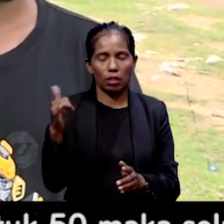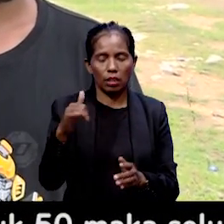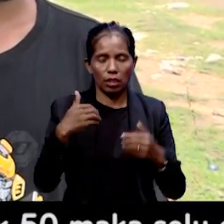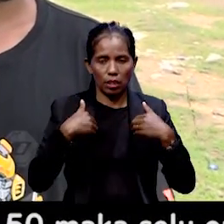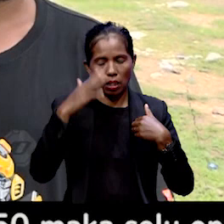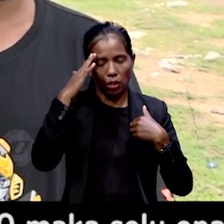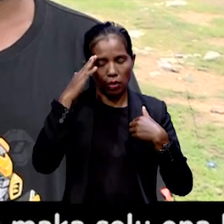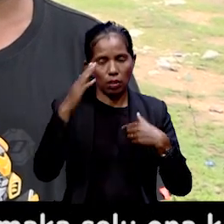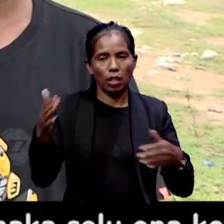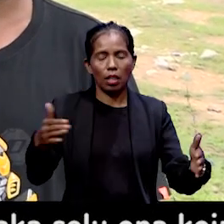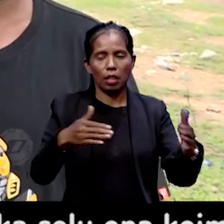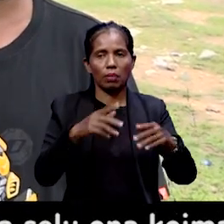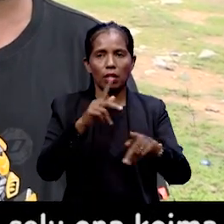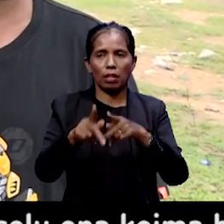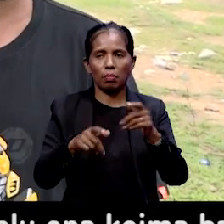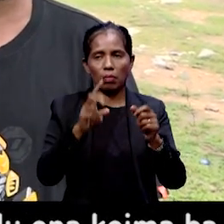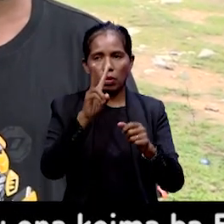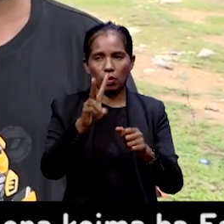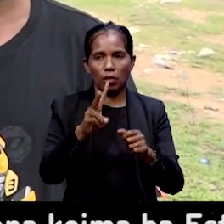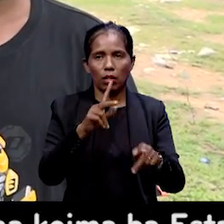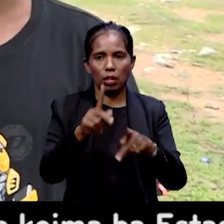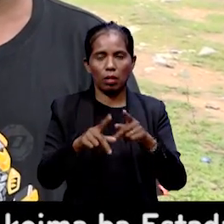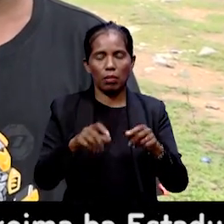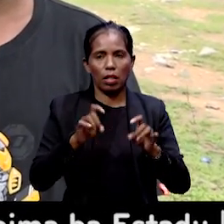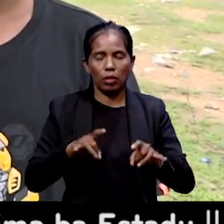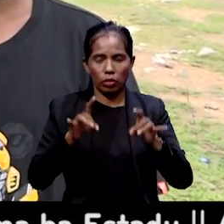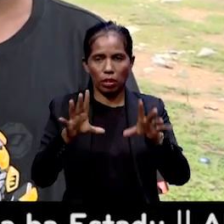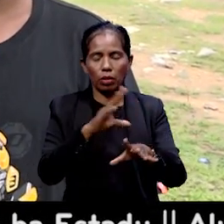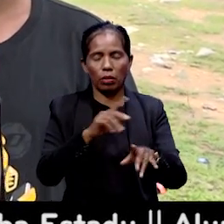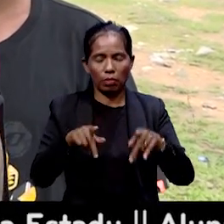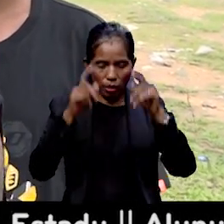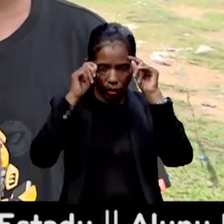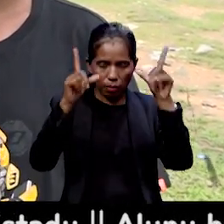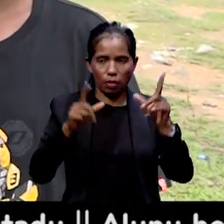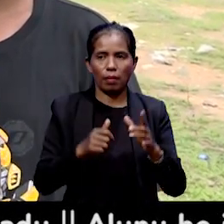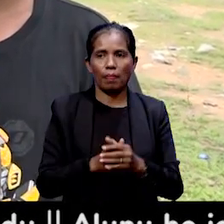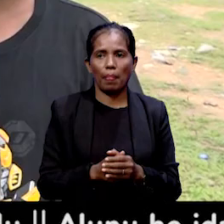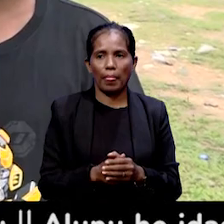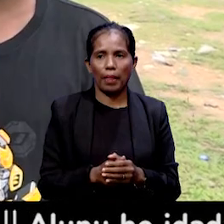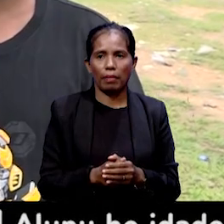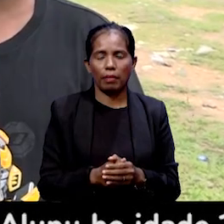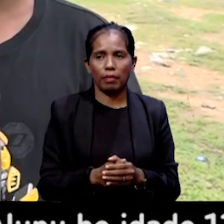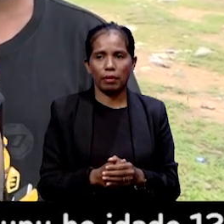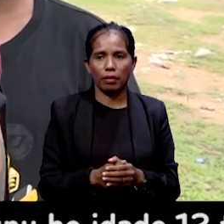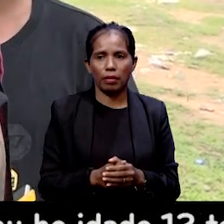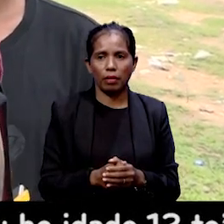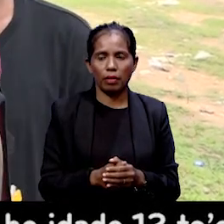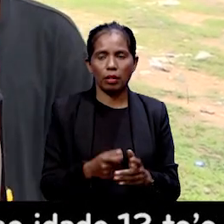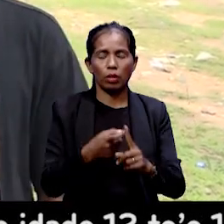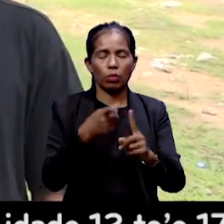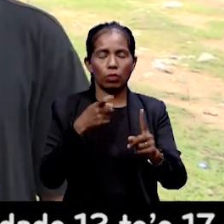halibur kumuda di rua kumuda timorensi nomos kumuda di Australia iya mahong Santa Mary Makelop ni okos liu